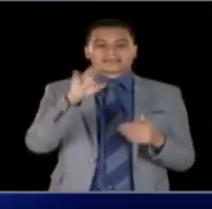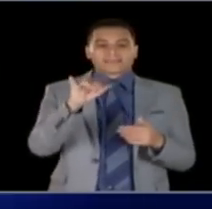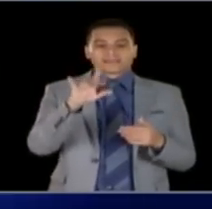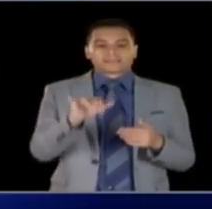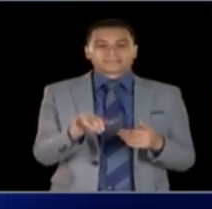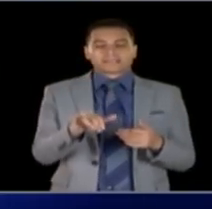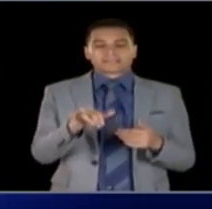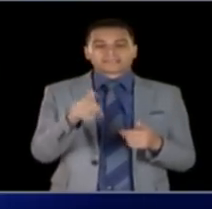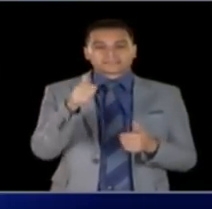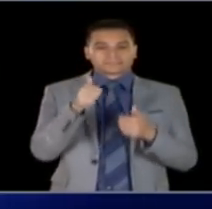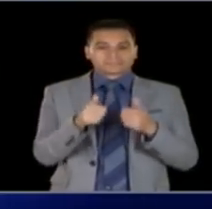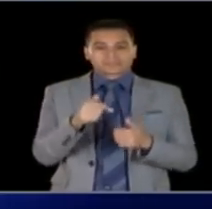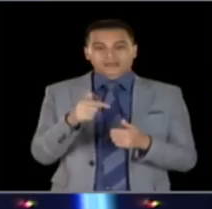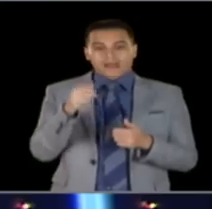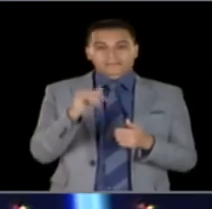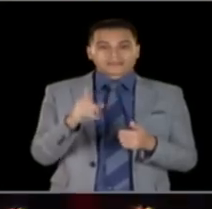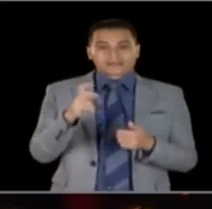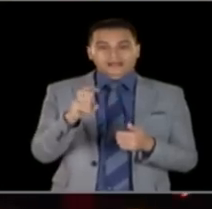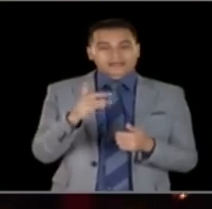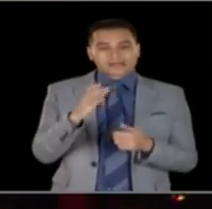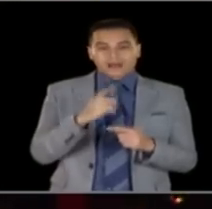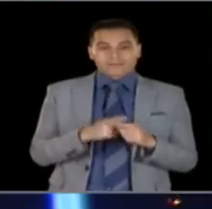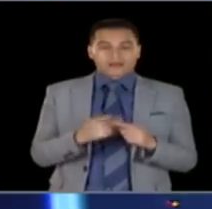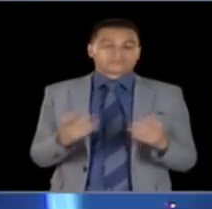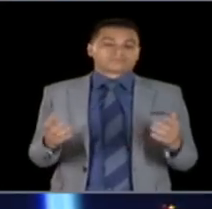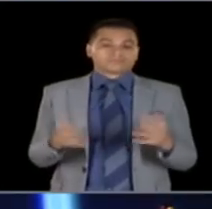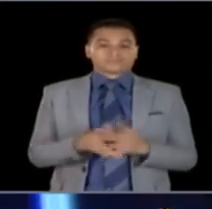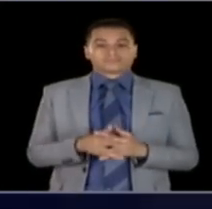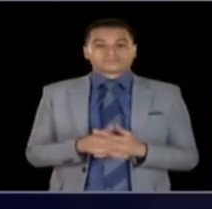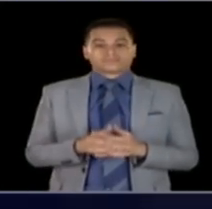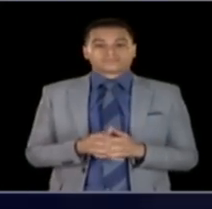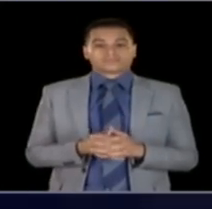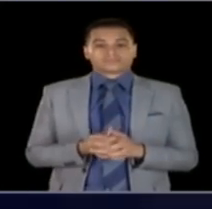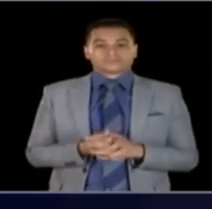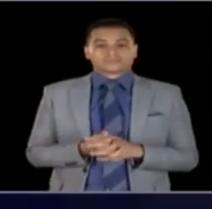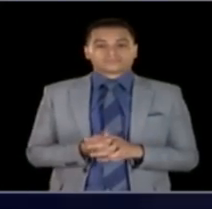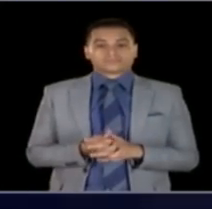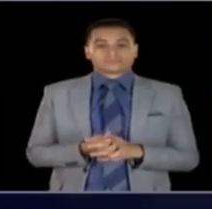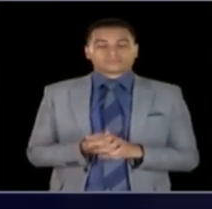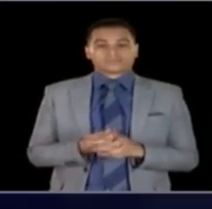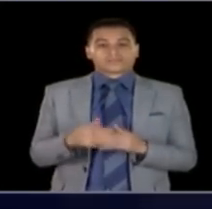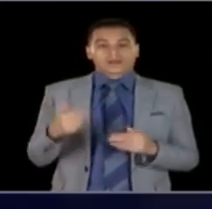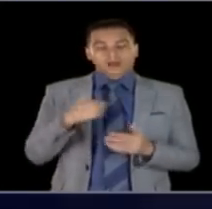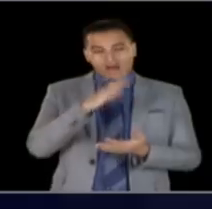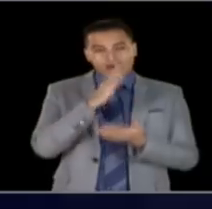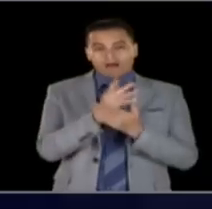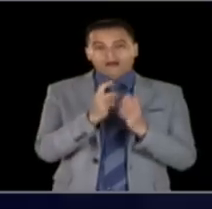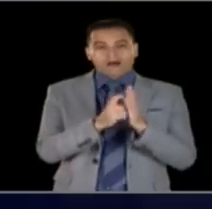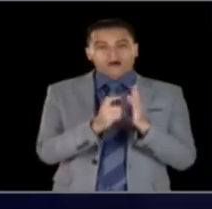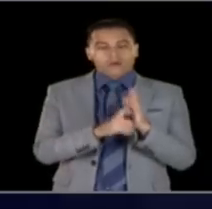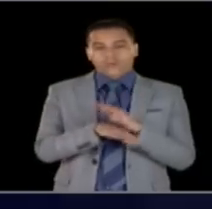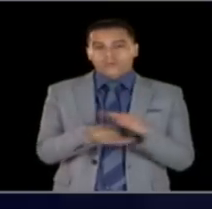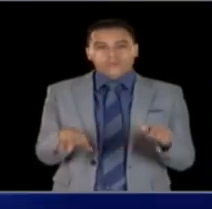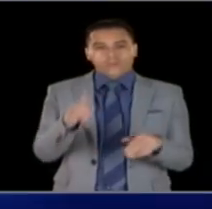اميره إجابة خاطئة. بتقولي أدوس، بتديش إجابة، بتقولي أدوس. إحنا القانون